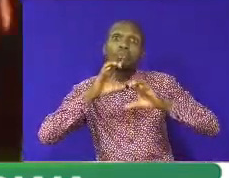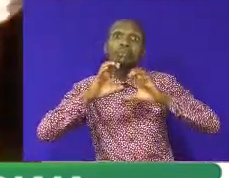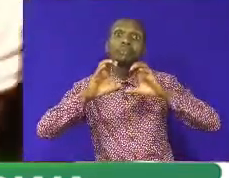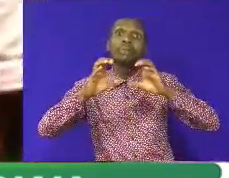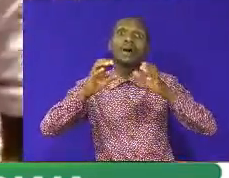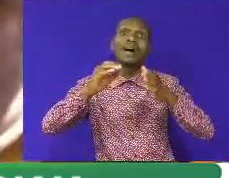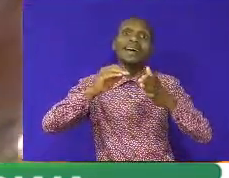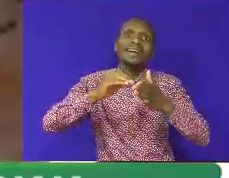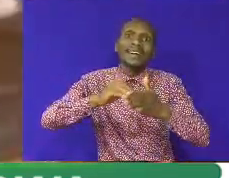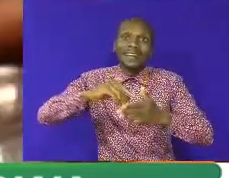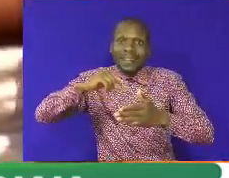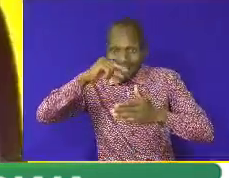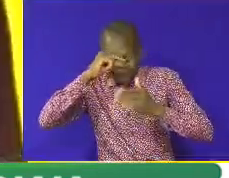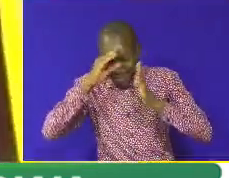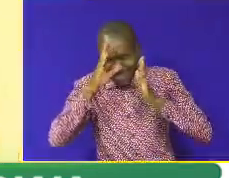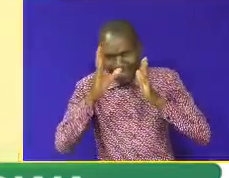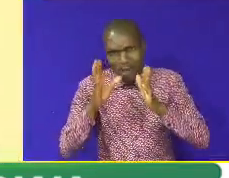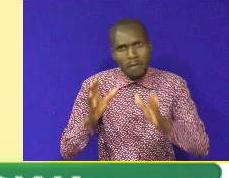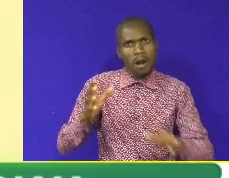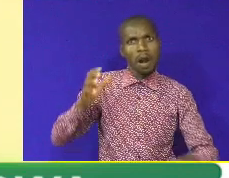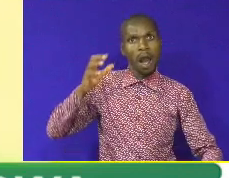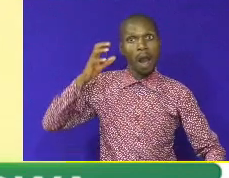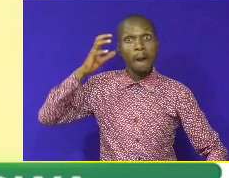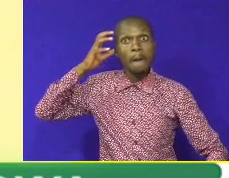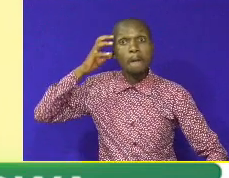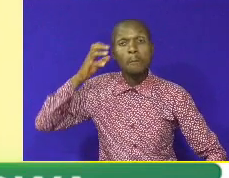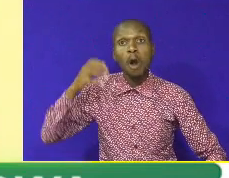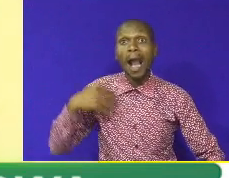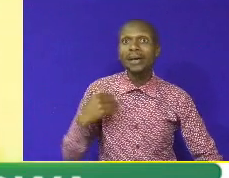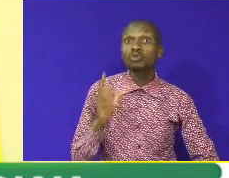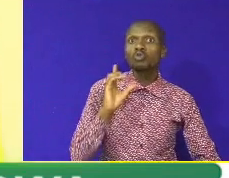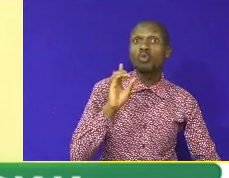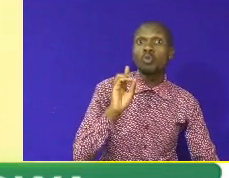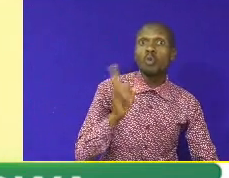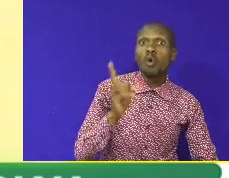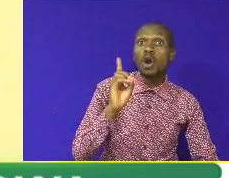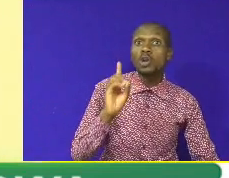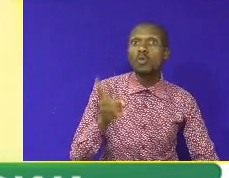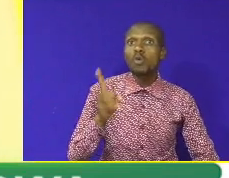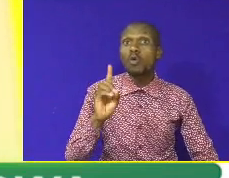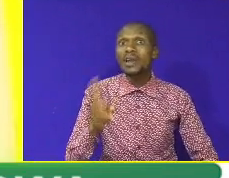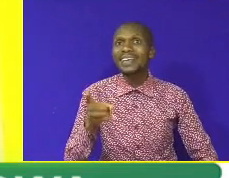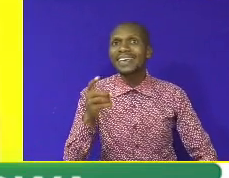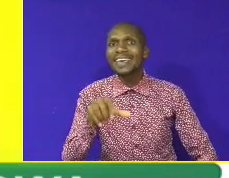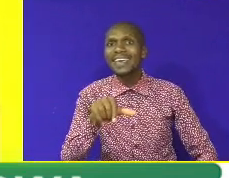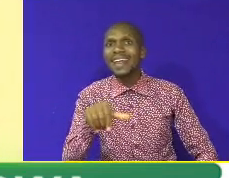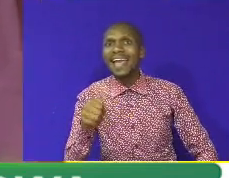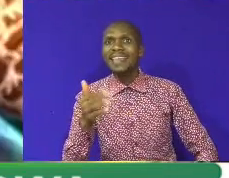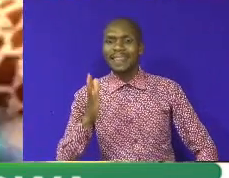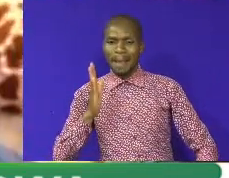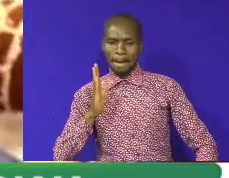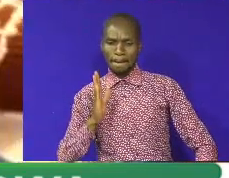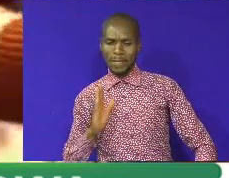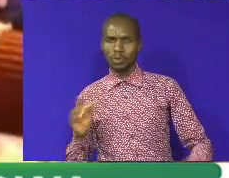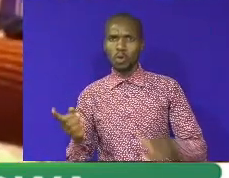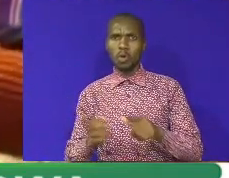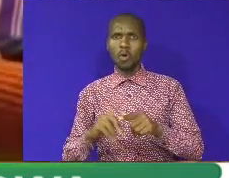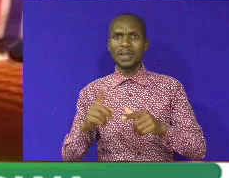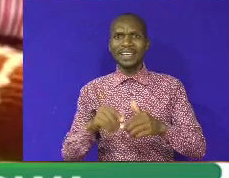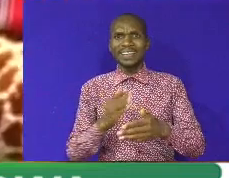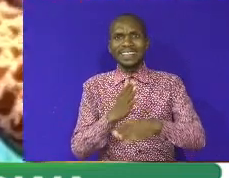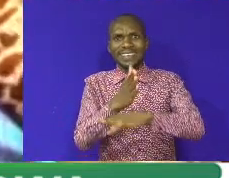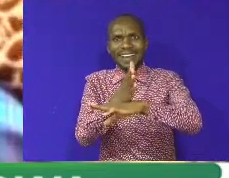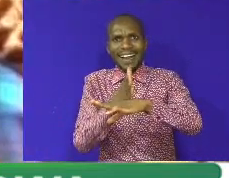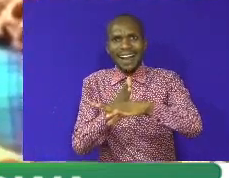nigo omugavana Simba Arati, anyalire kubaga kuruwe kurate yae, uchia seba ndebonsi, wabara nyalire kubaga kubutora amacha